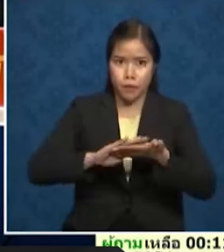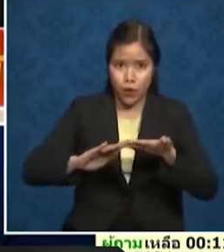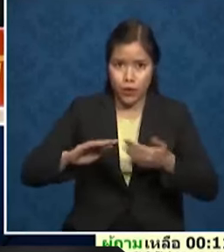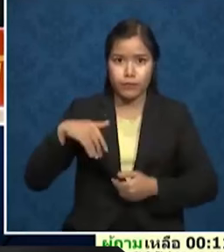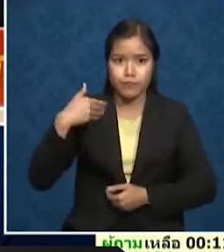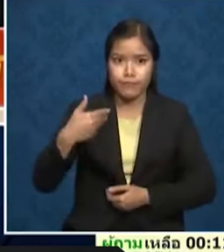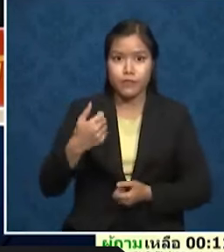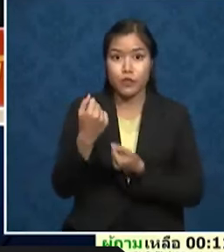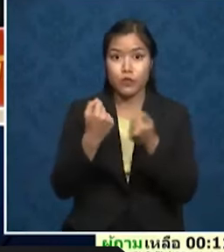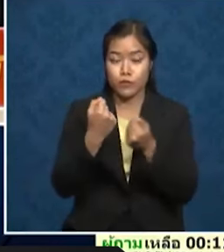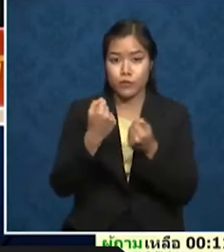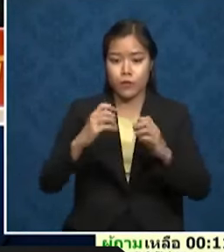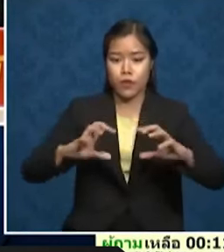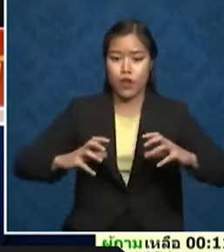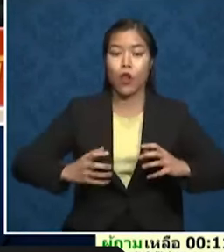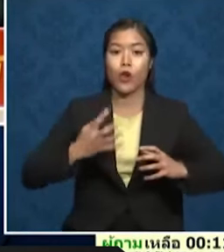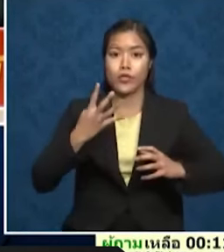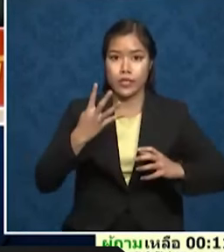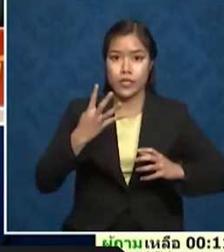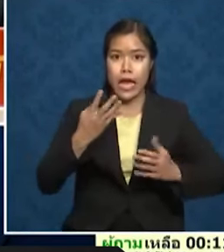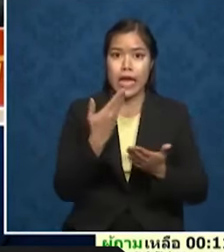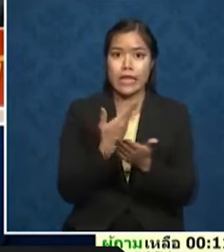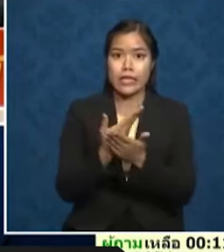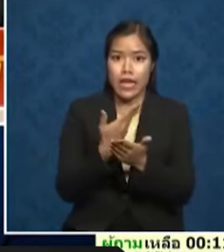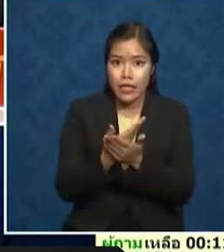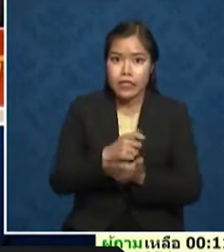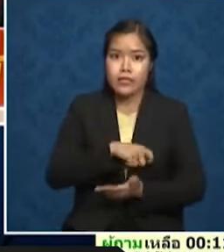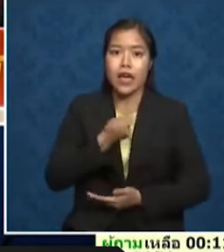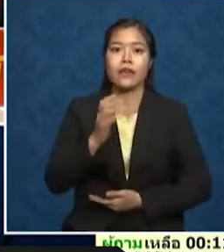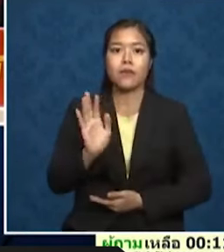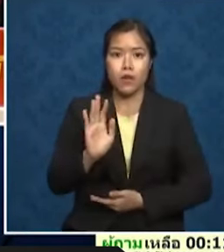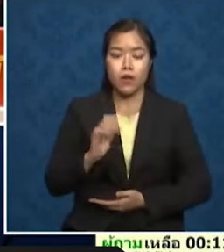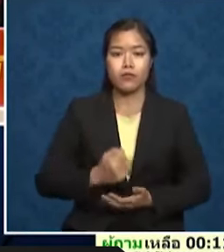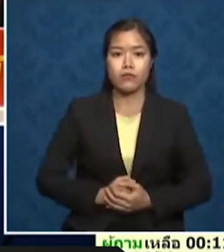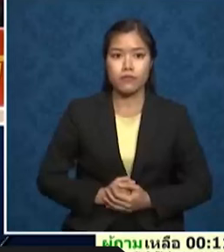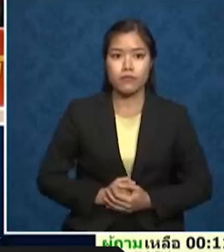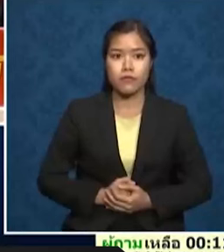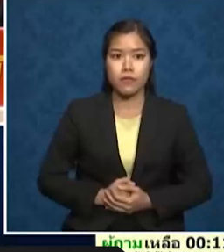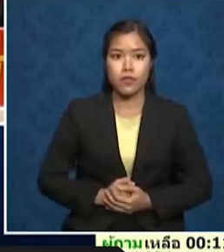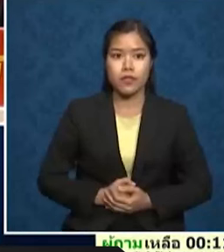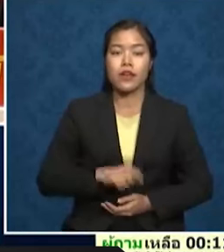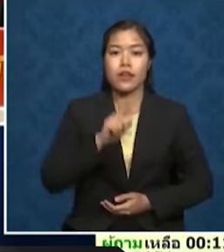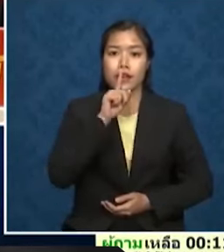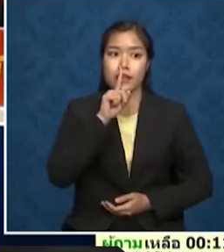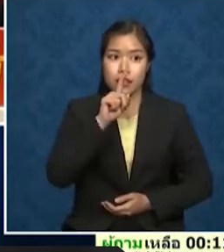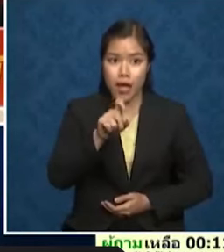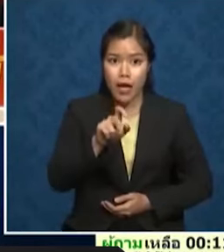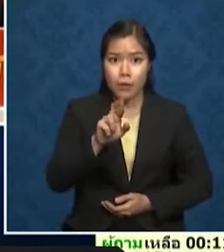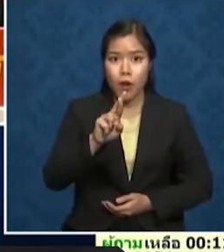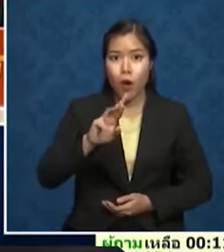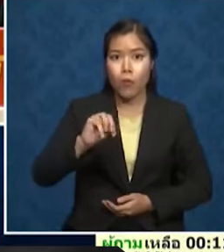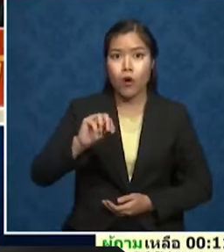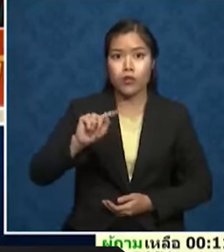4ล้อโดยไม่เก็บค่าผ่านทางผมจึงให้ขอถามรัฐมนตรีว่าการกระทรวงคมนาคมถึงต่อ